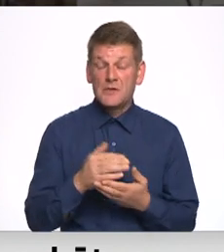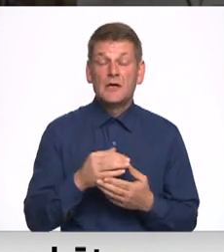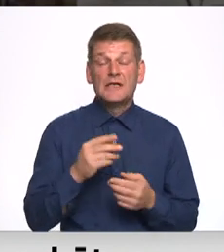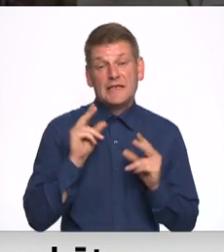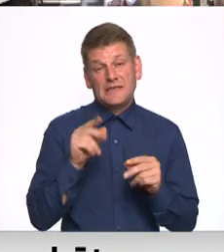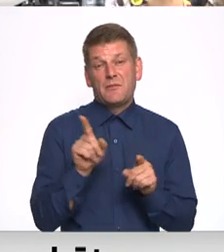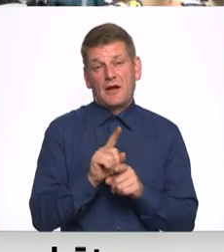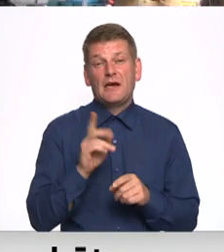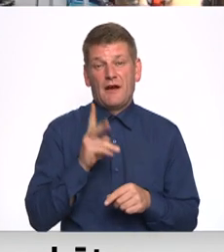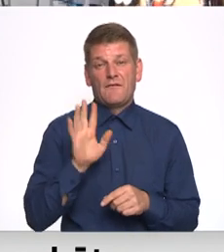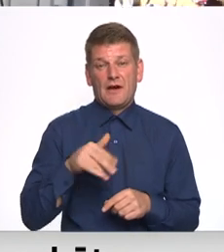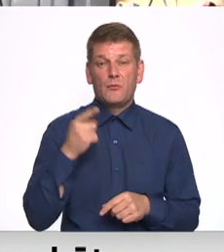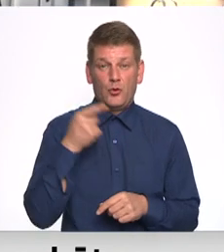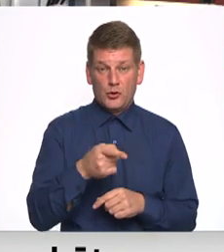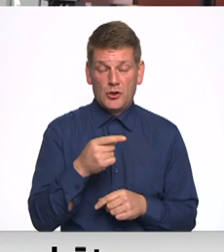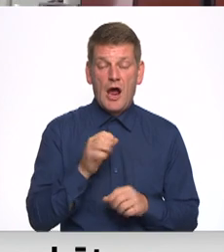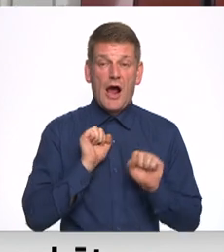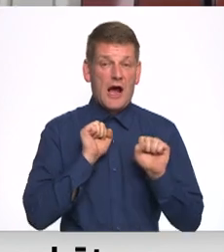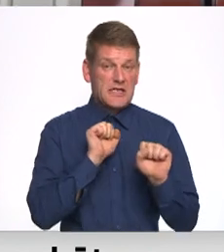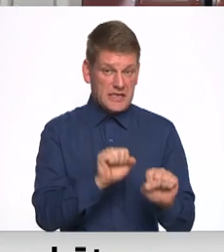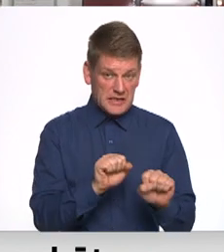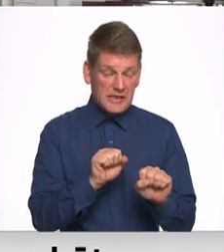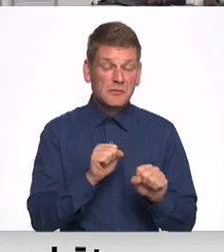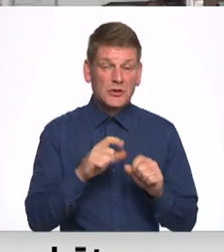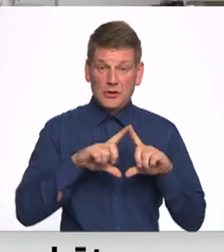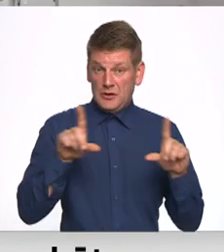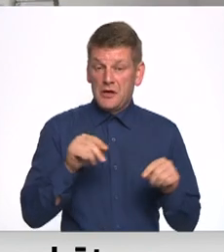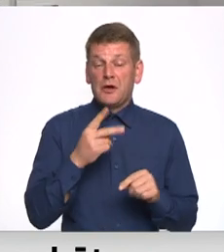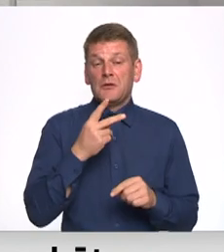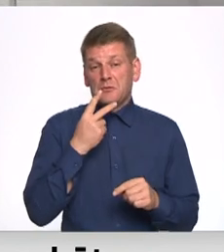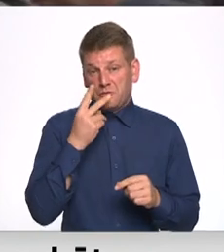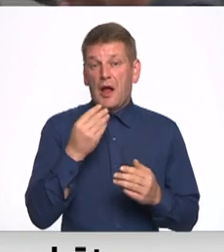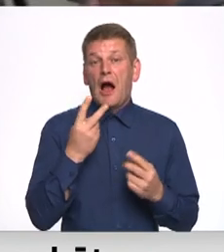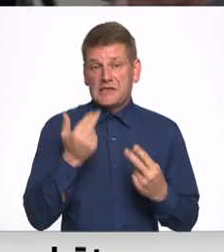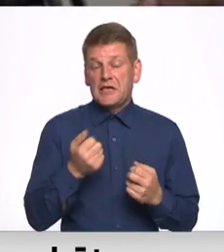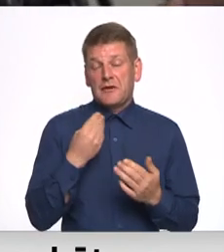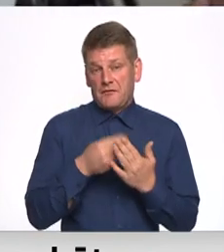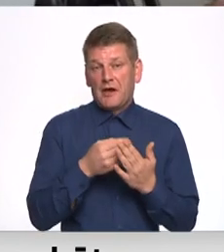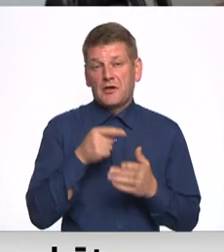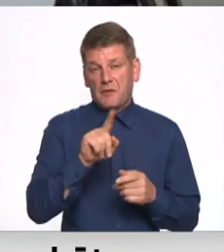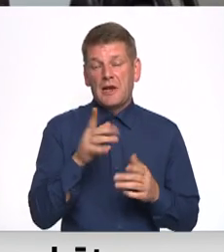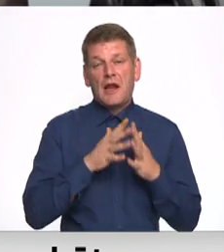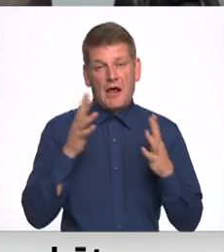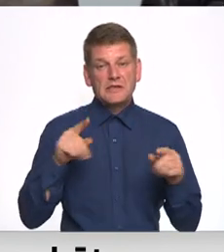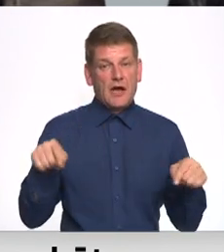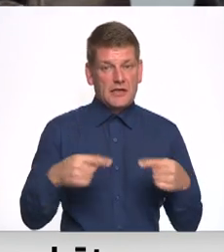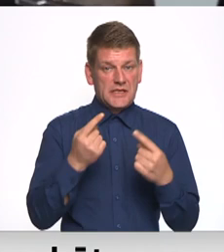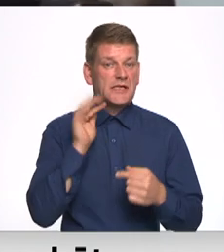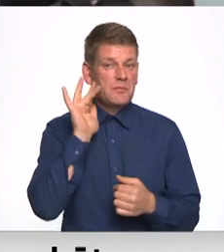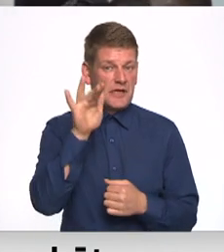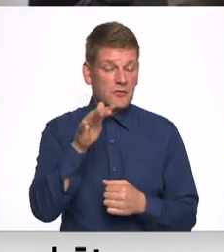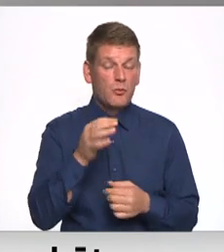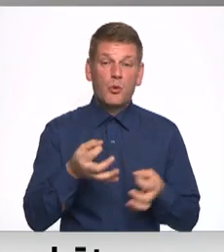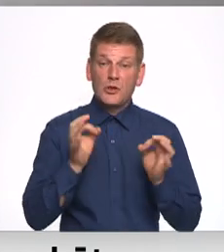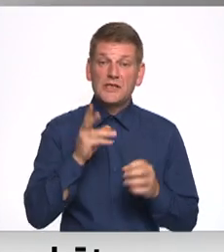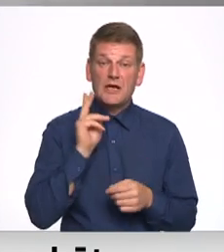arī 1000. Aizsardzības resorā atzinīgi vērtē uzņēmuma paveikto un saskata tam lielas attīstības perspektīvas.